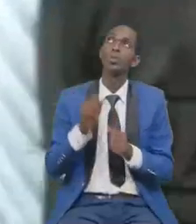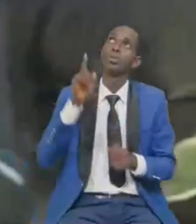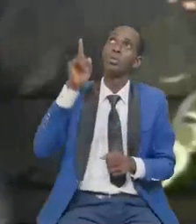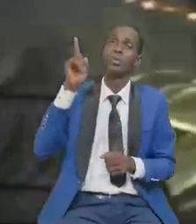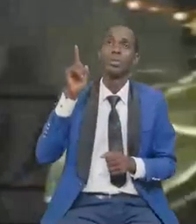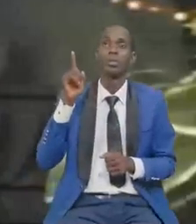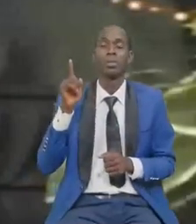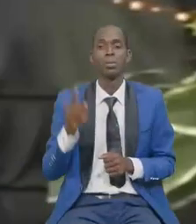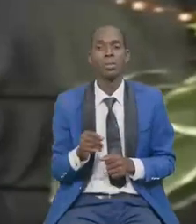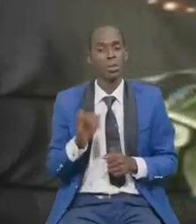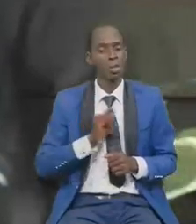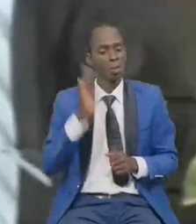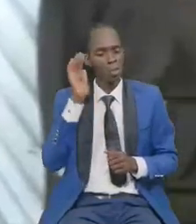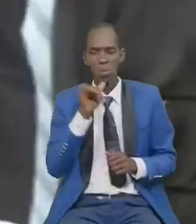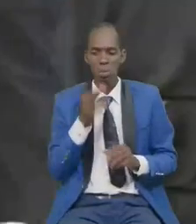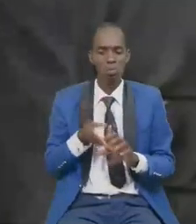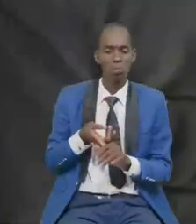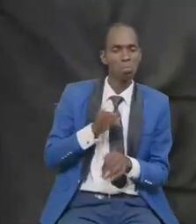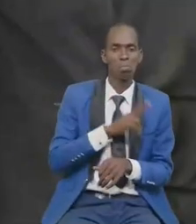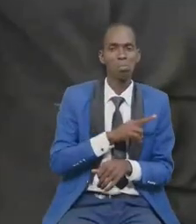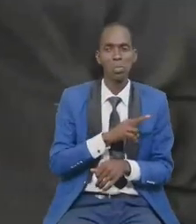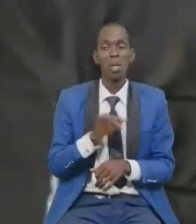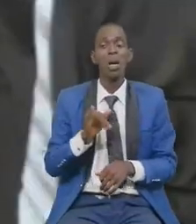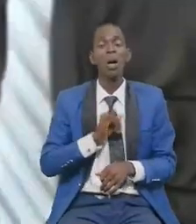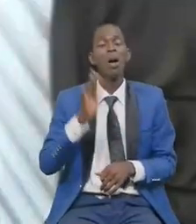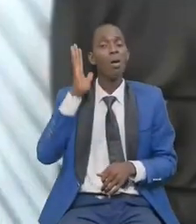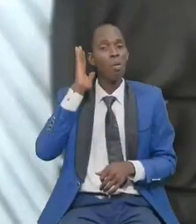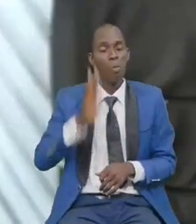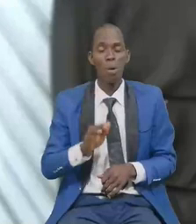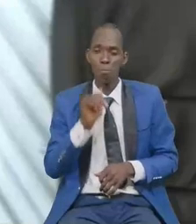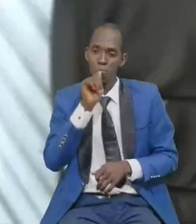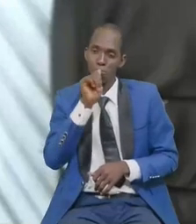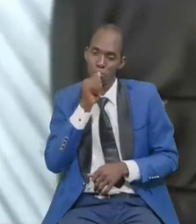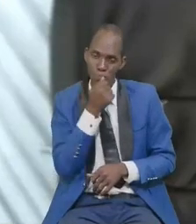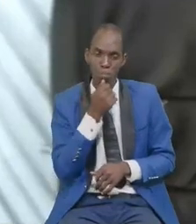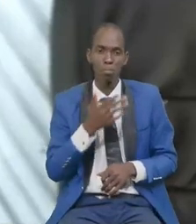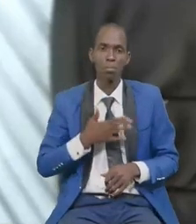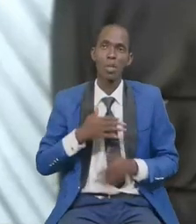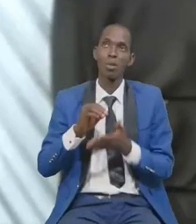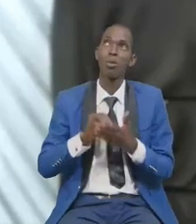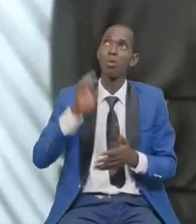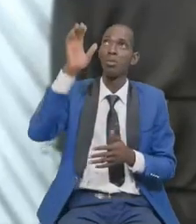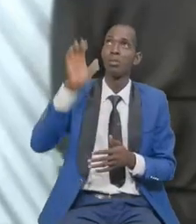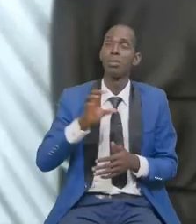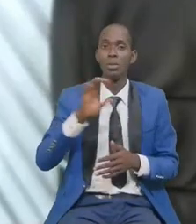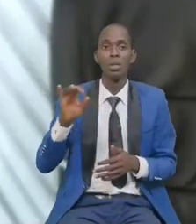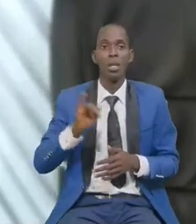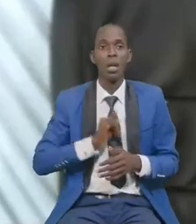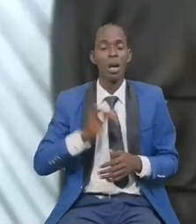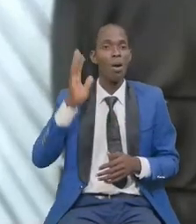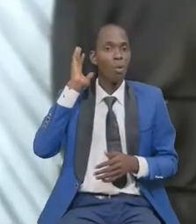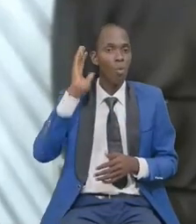Je ne ferai pas demi-tour. Je porterai ma croix. Je porterai mes persécutions.